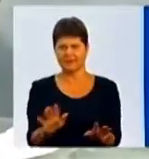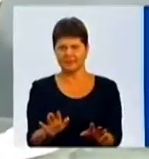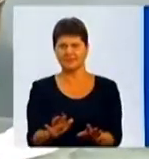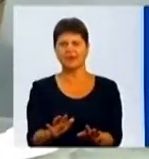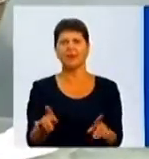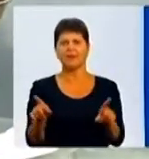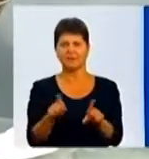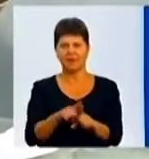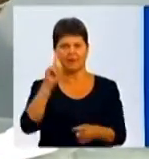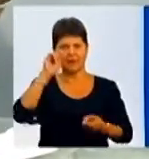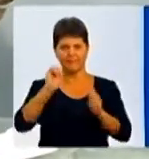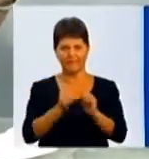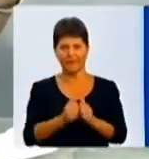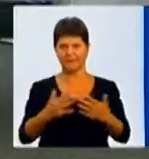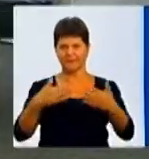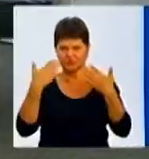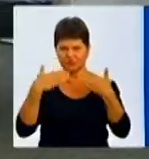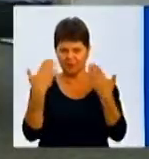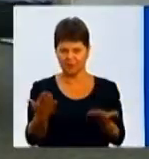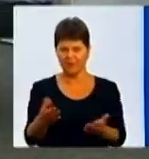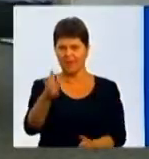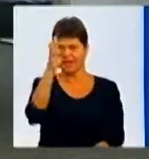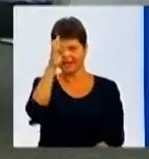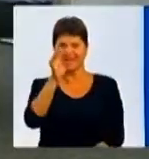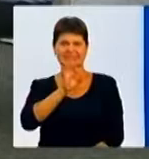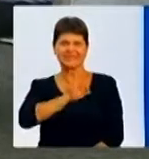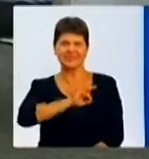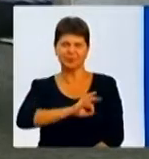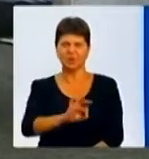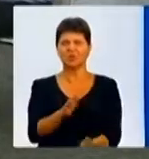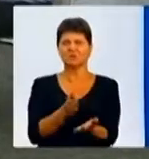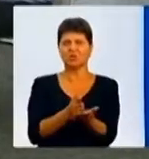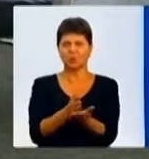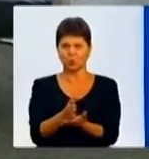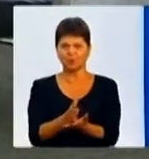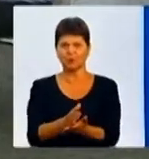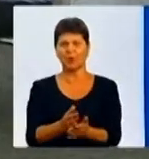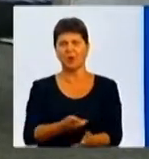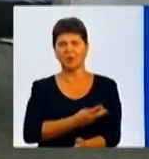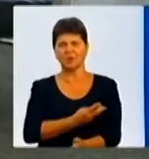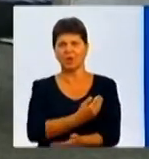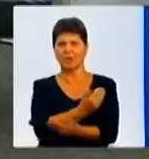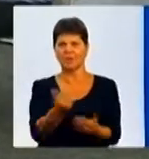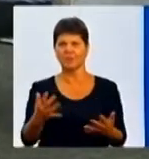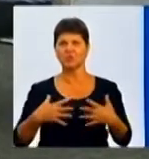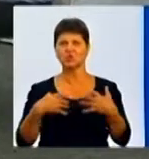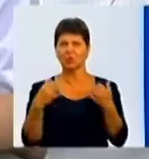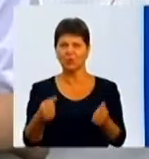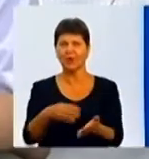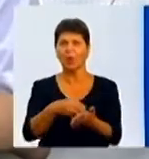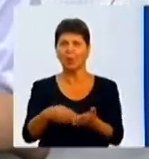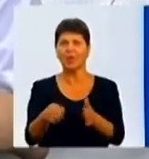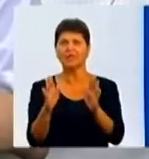пам'ятку цікавте, читайте від Головного управління Держпродспоживслужби. Бажаю вам здоров'я. Я